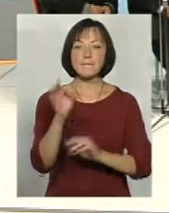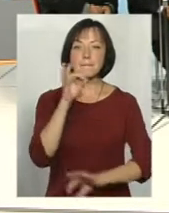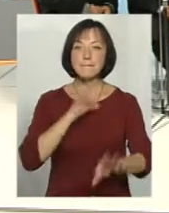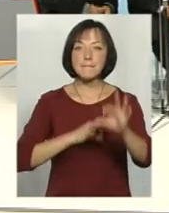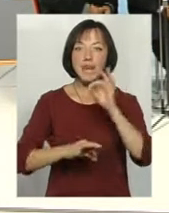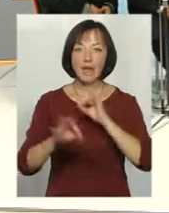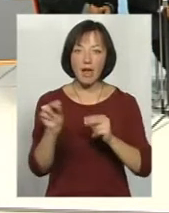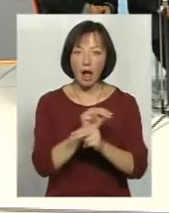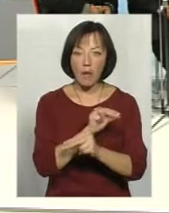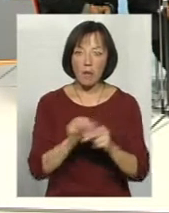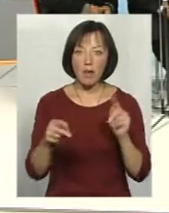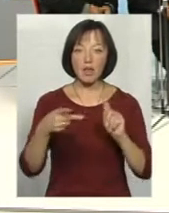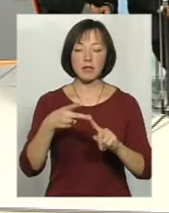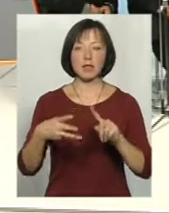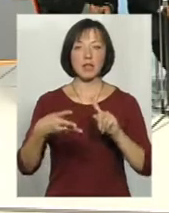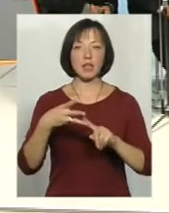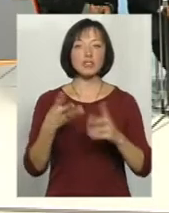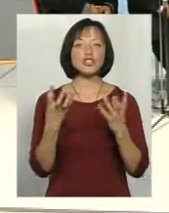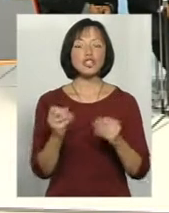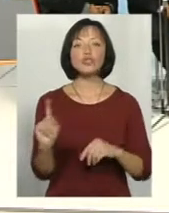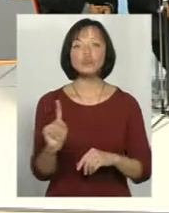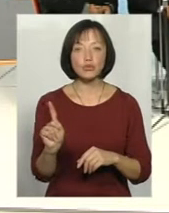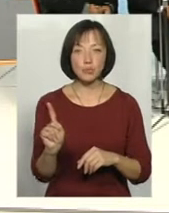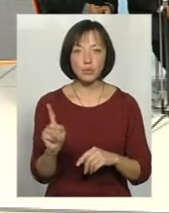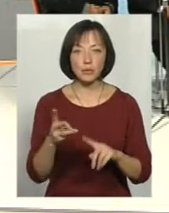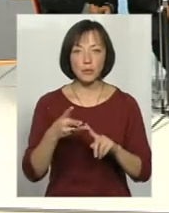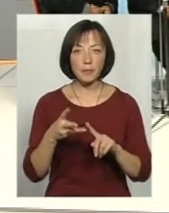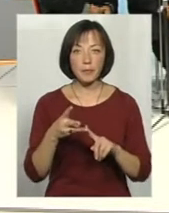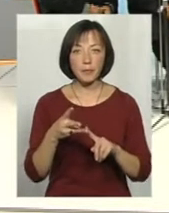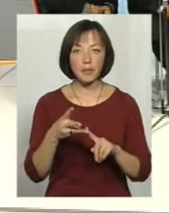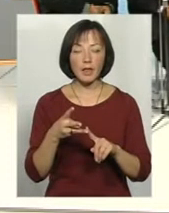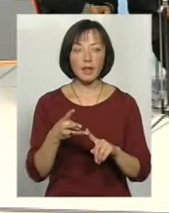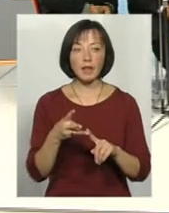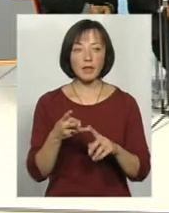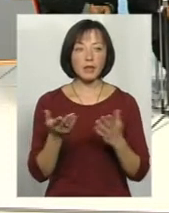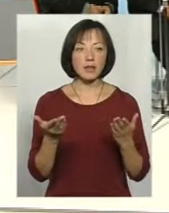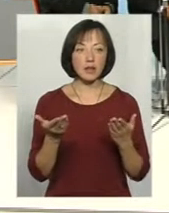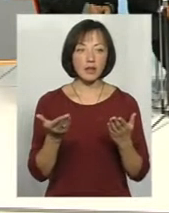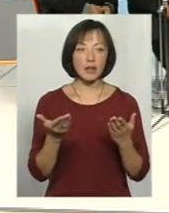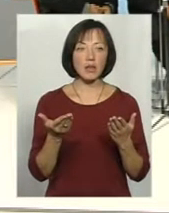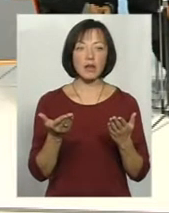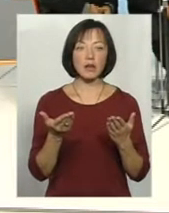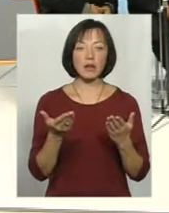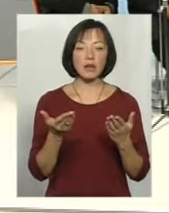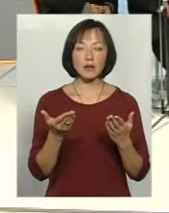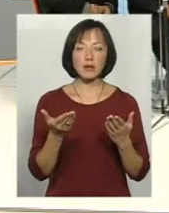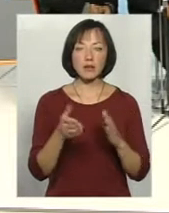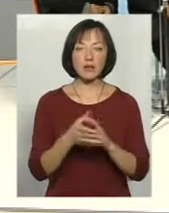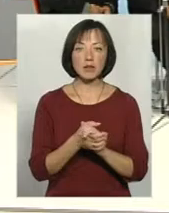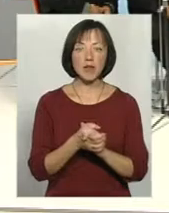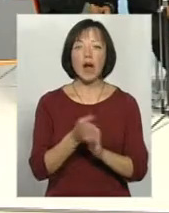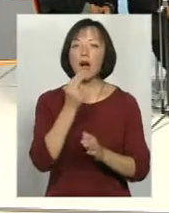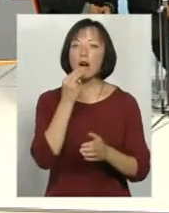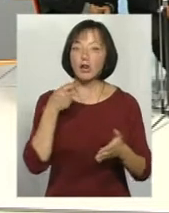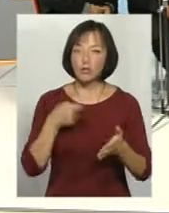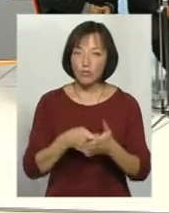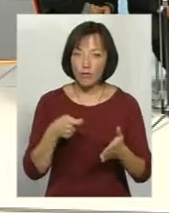витрати на медикаменти. Так. Ще що? І наскільки? Стомування,